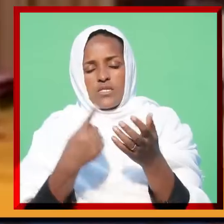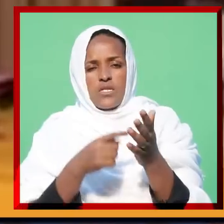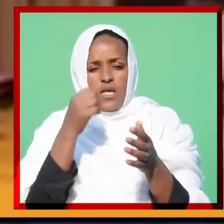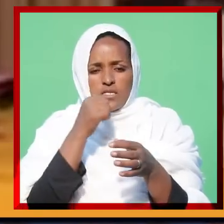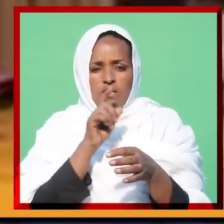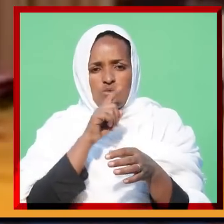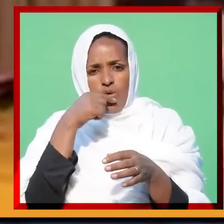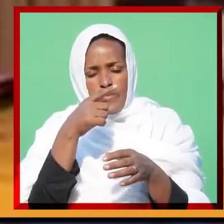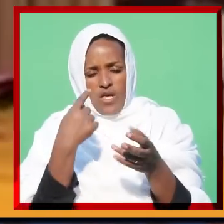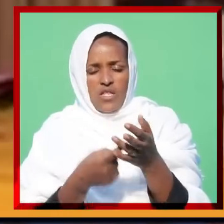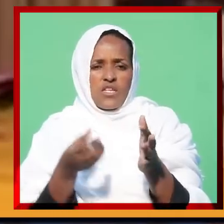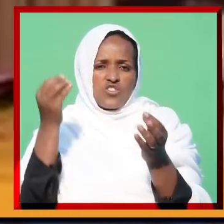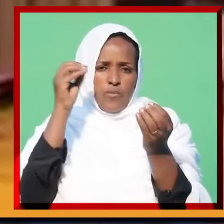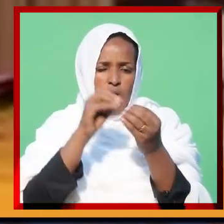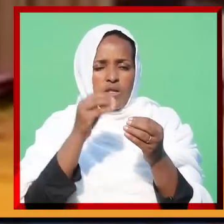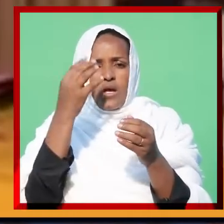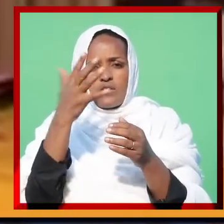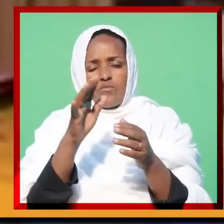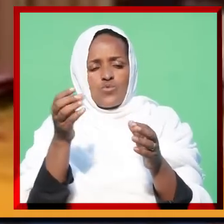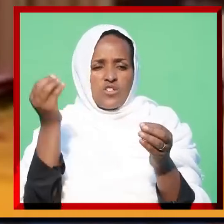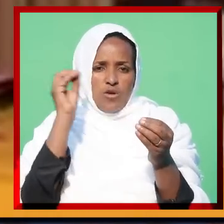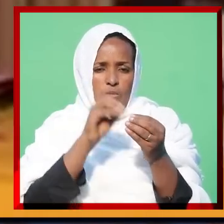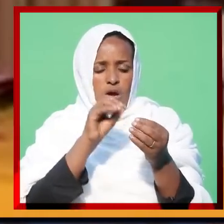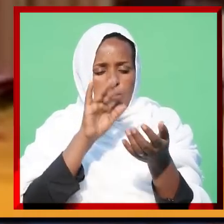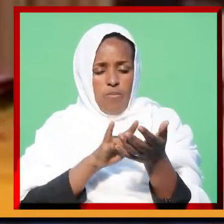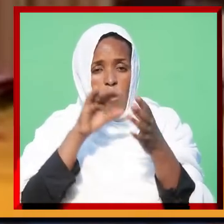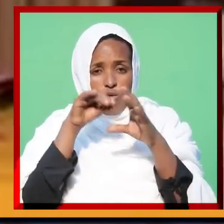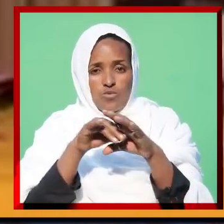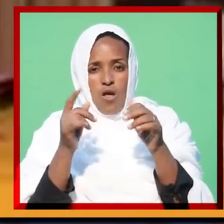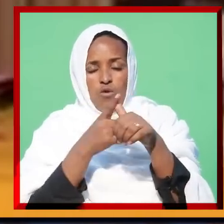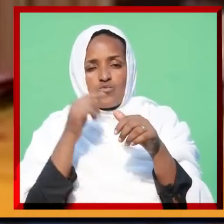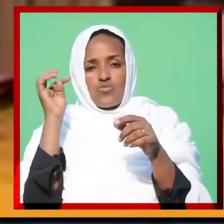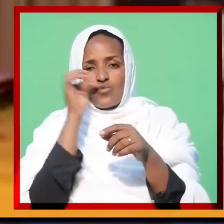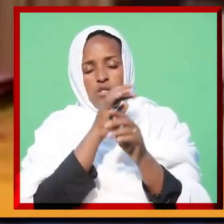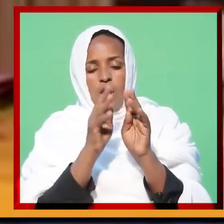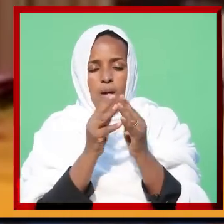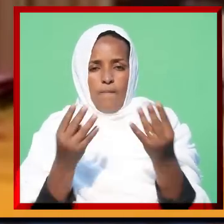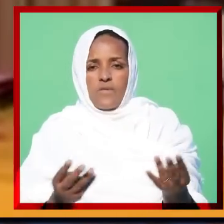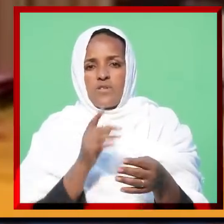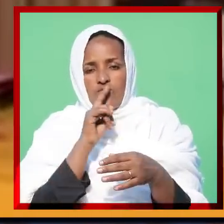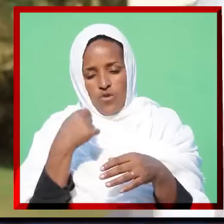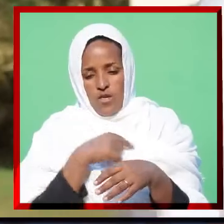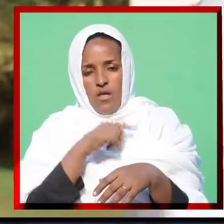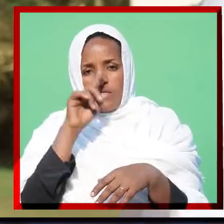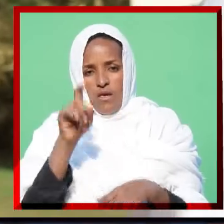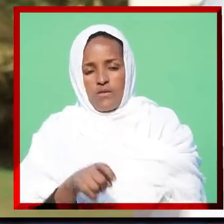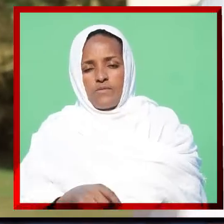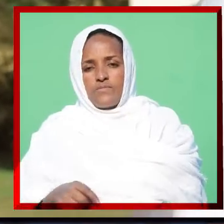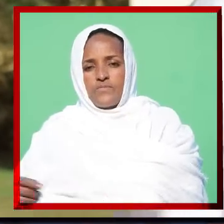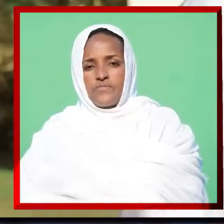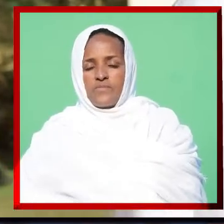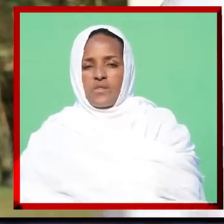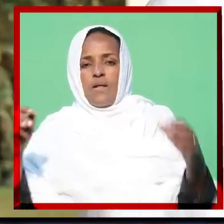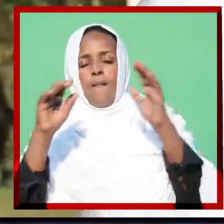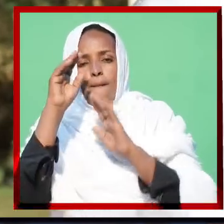ثلاثيتنا ويميلو يه تج أماري كاسر عمستو تج أماري وش مكاكل عندو وش تام مسعفنا ونو ينيا تياكي مسعف مكابيان